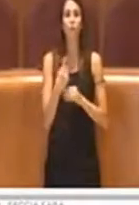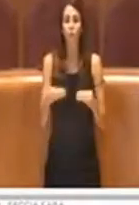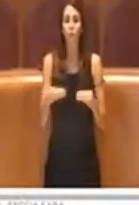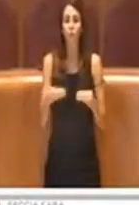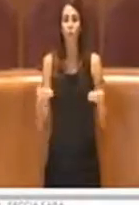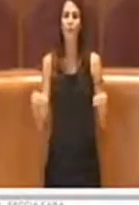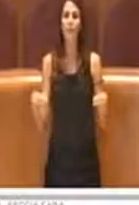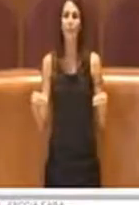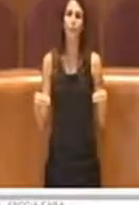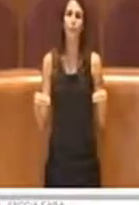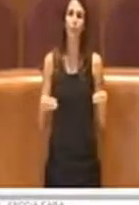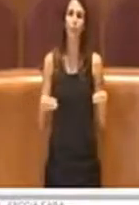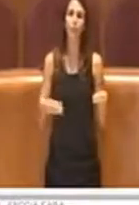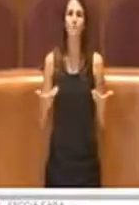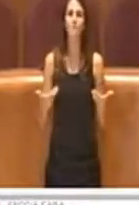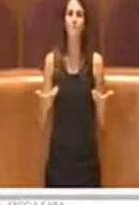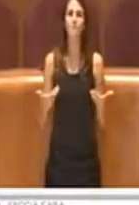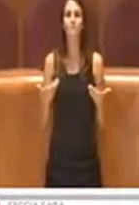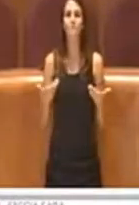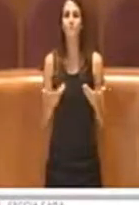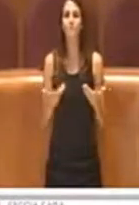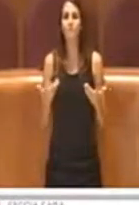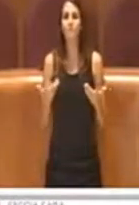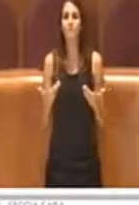avanzare o distribuire